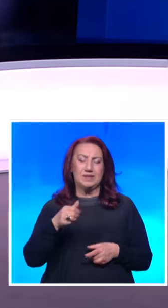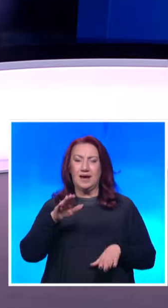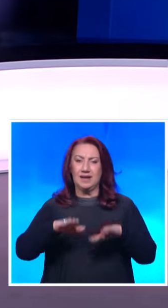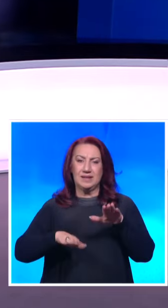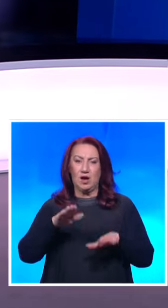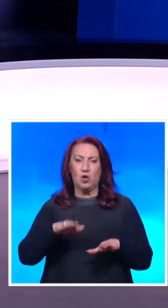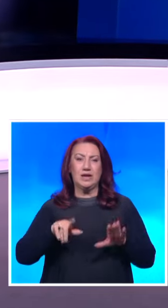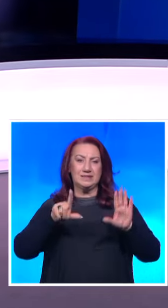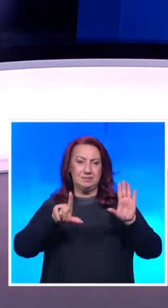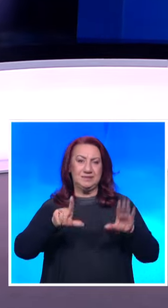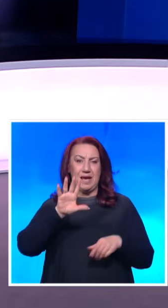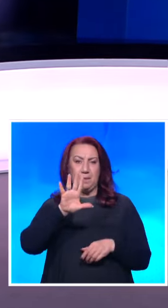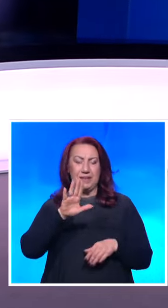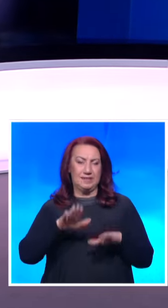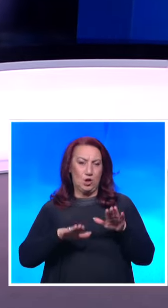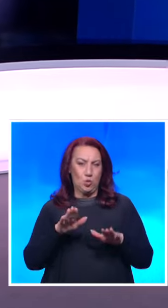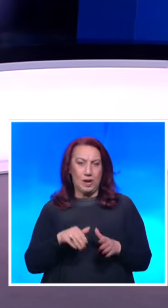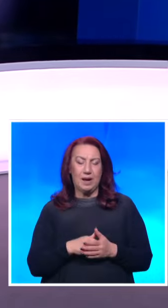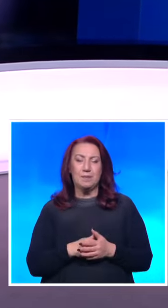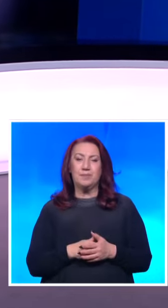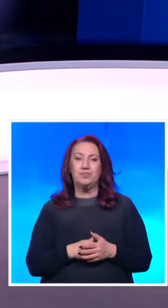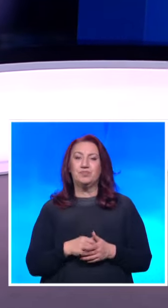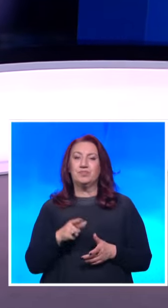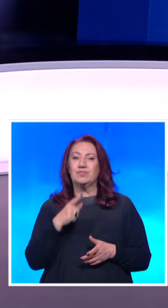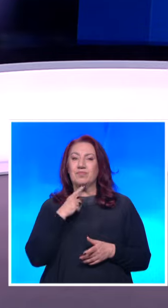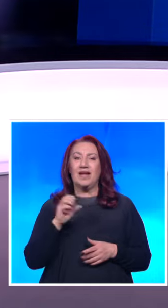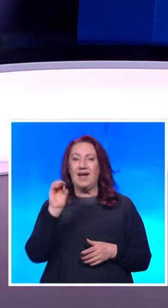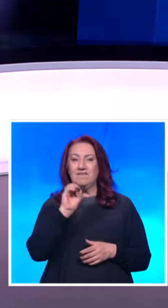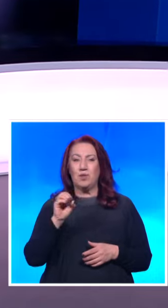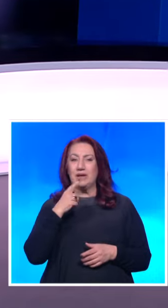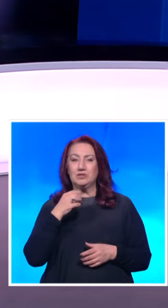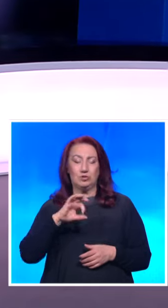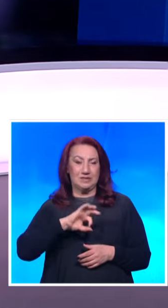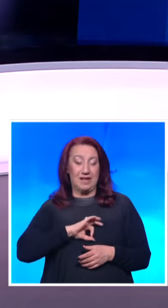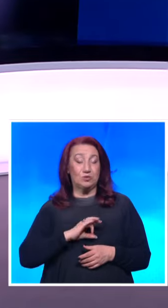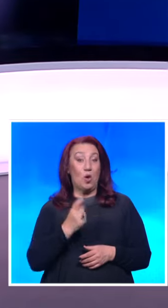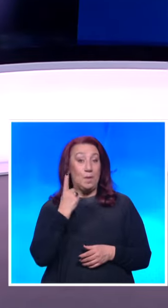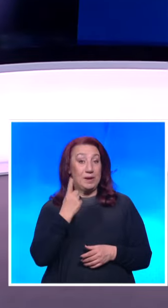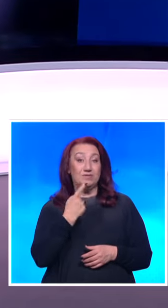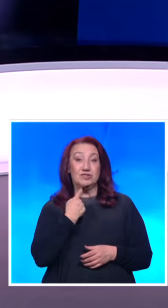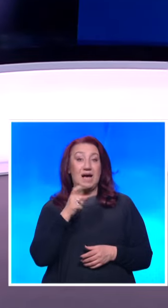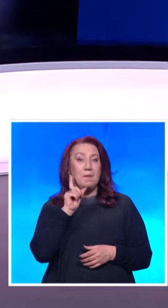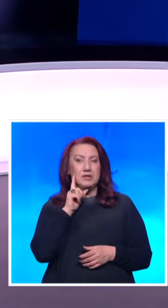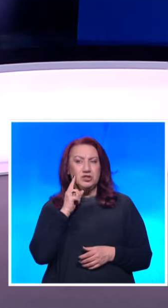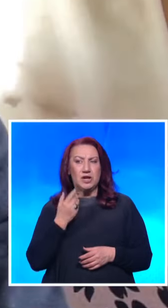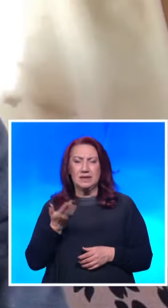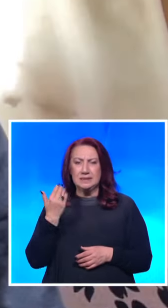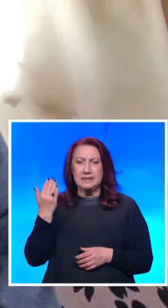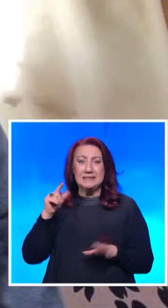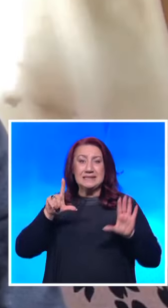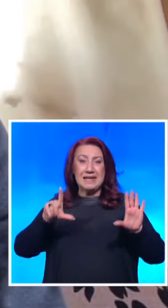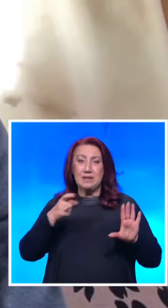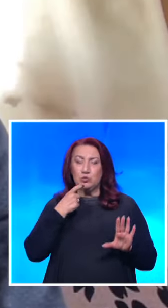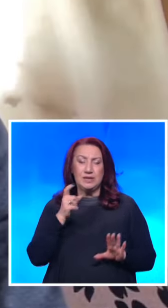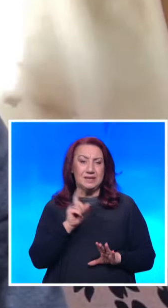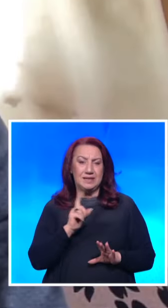шампионата на Стария континент в Белград. Европейското злато на Киуан е първо за страната ни при мъжете от 7 години. Трябваше да се